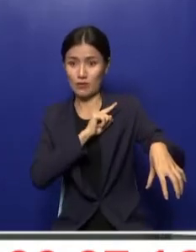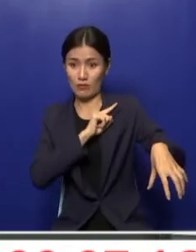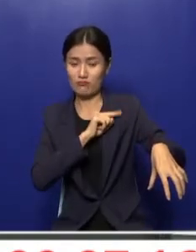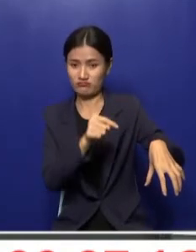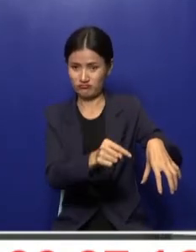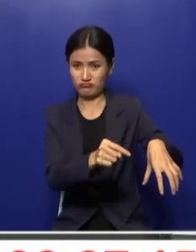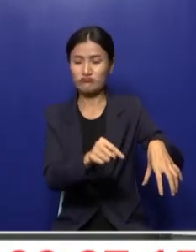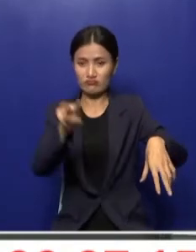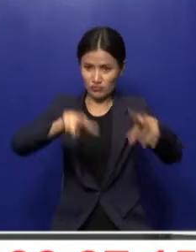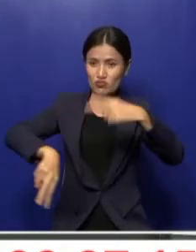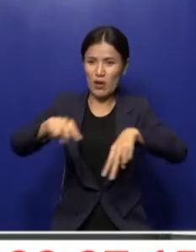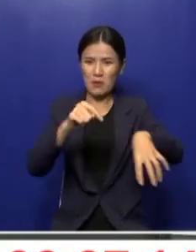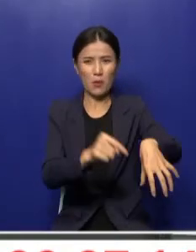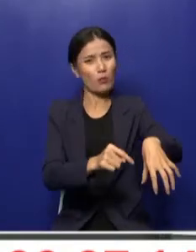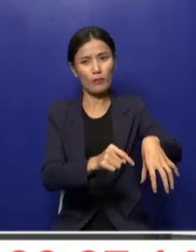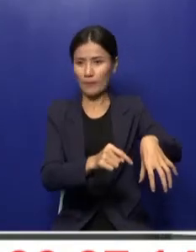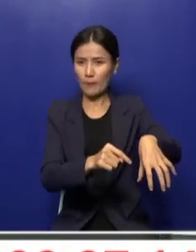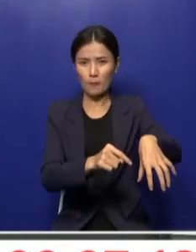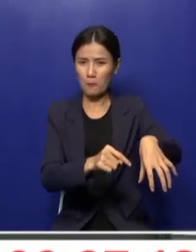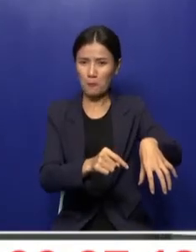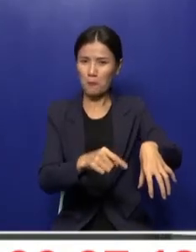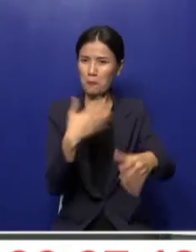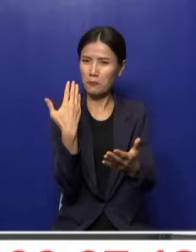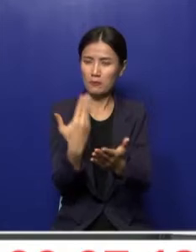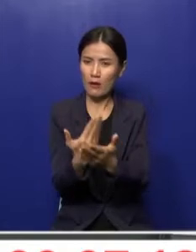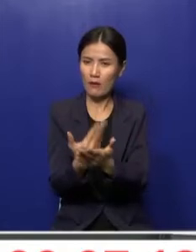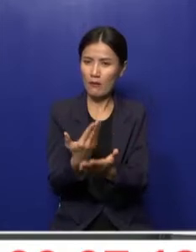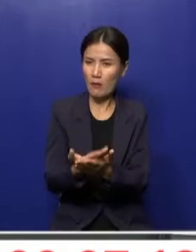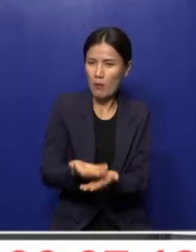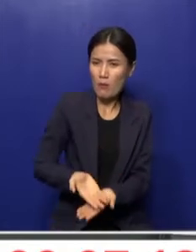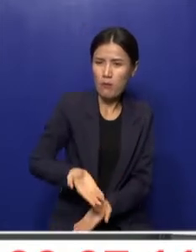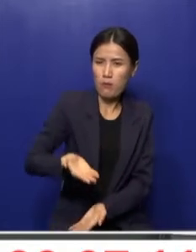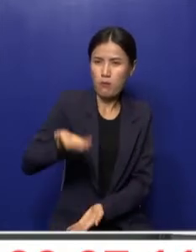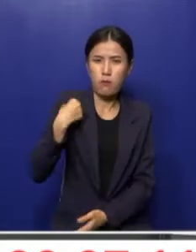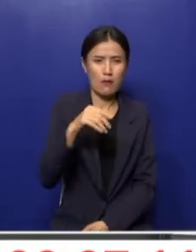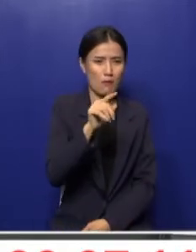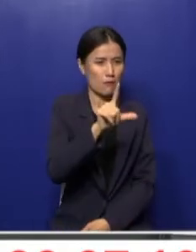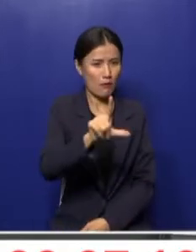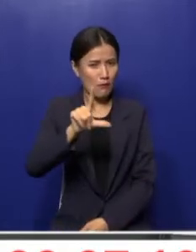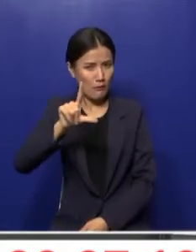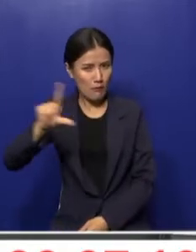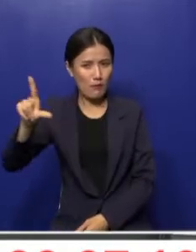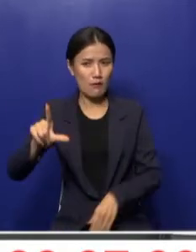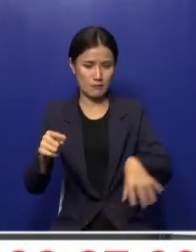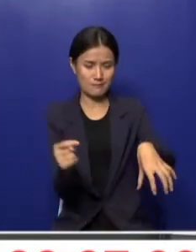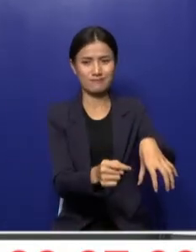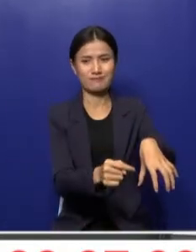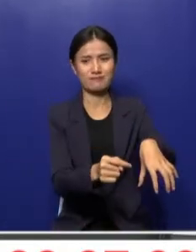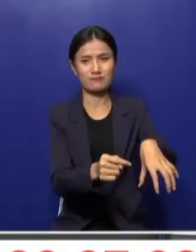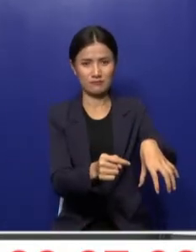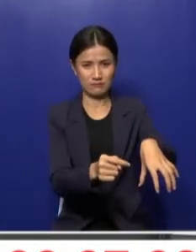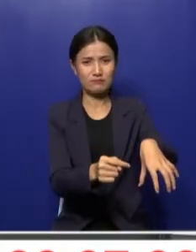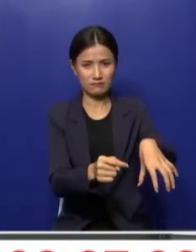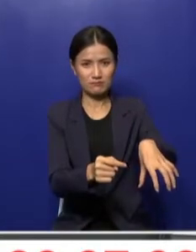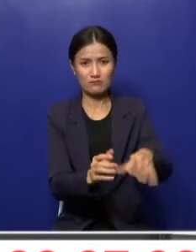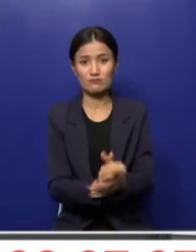เป็นกิจการแหล่งผลประโยชน์มูลค่ามหาศาลนับล้านล้านบาทของประเทศชาติการ